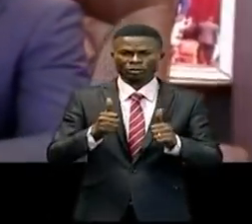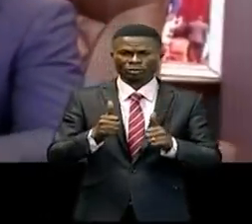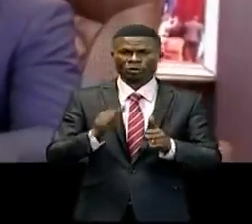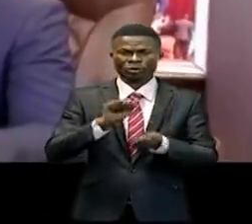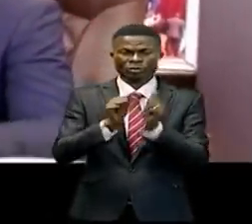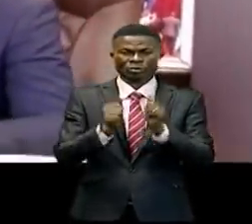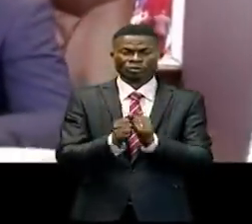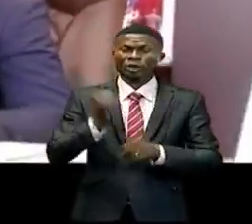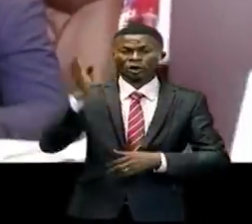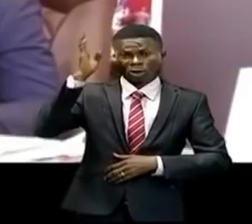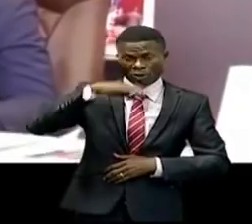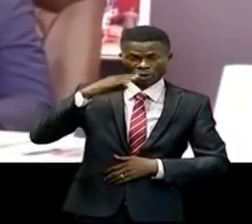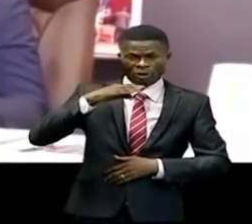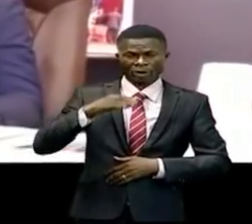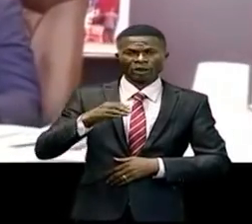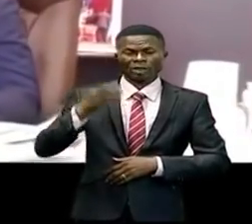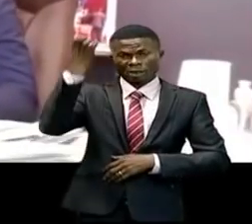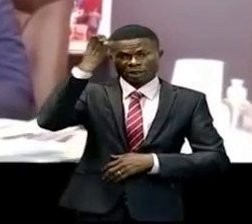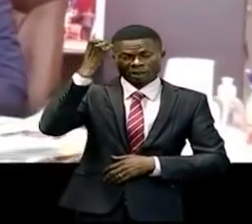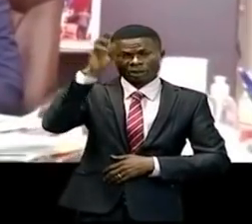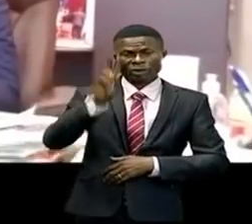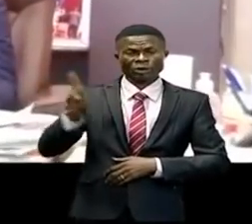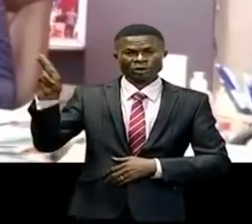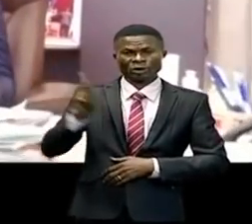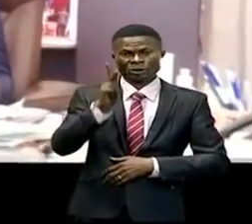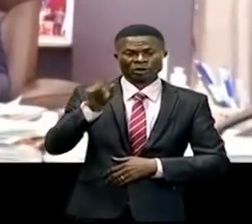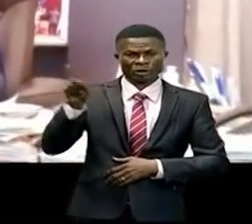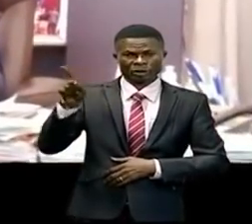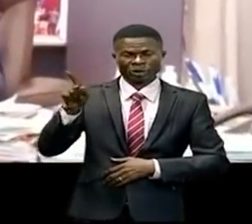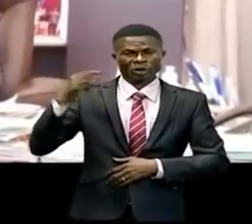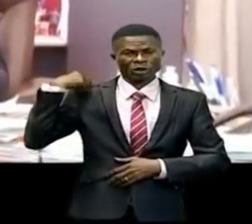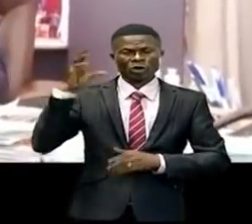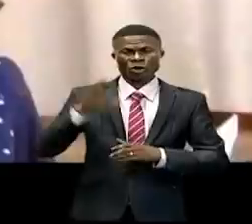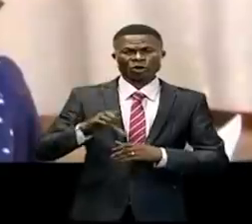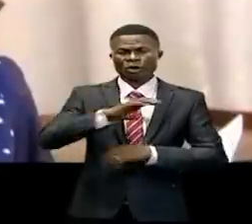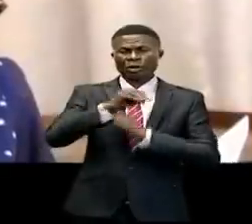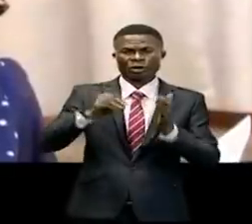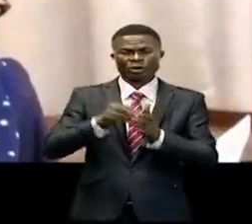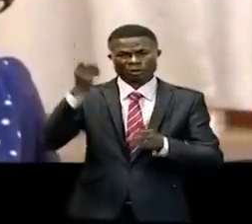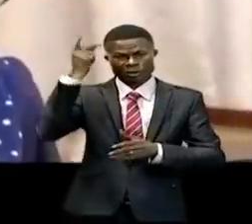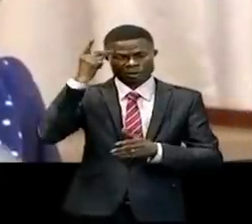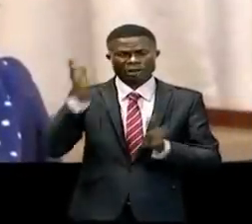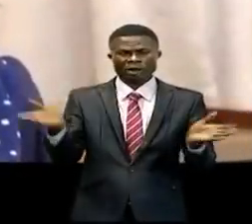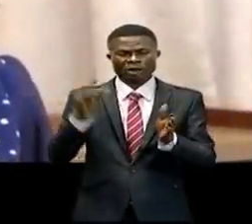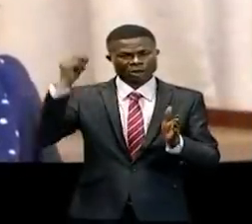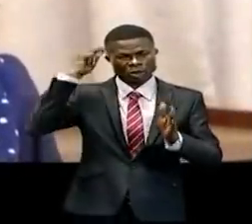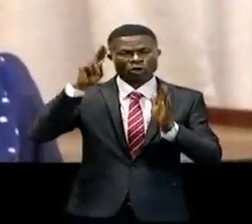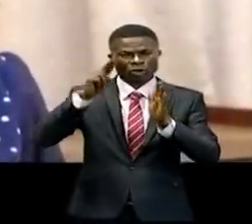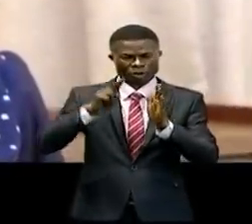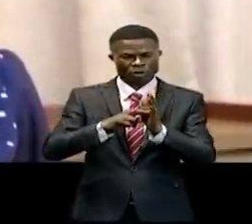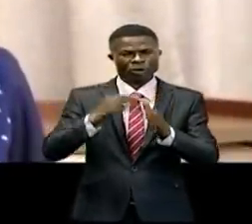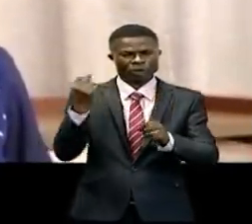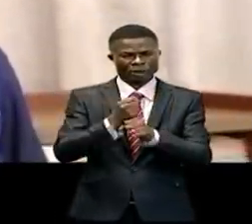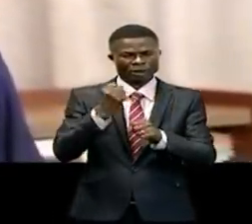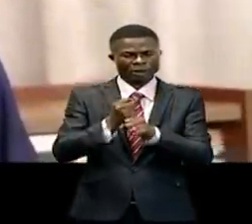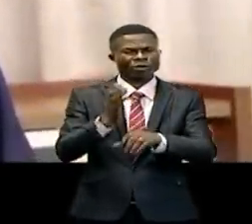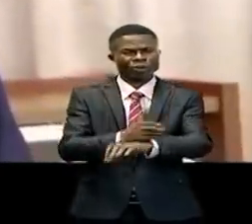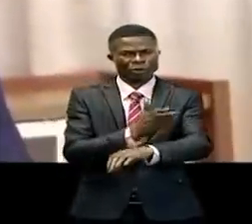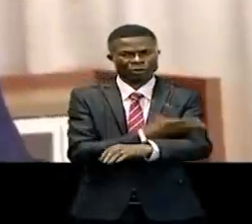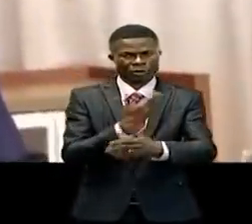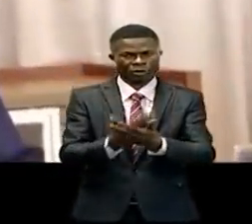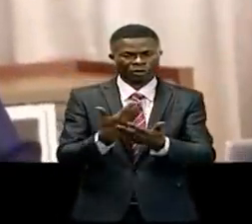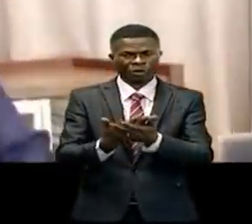la crise en Ukraine. La gouverneure de la Banque centrale du Congo a encouragé les gouvernements à accélérer la mise en œuvre de